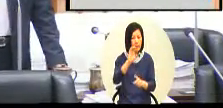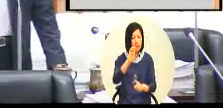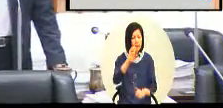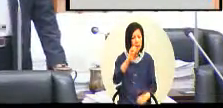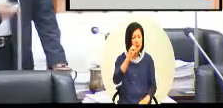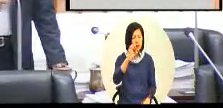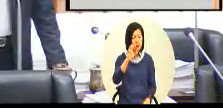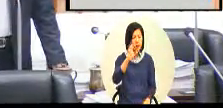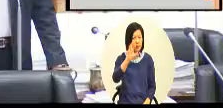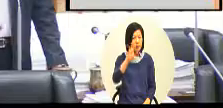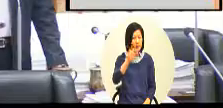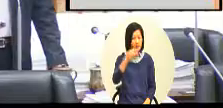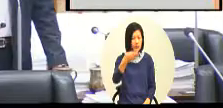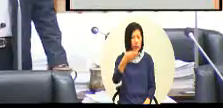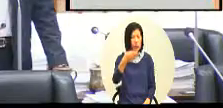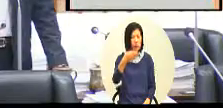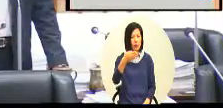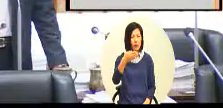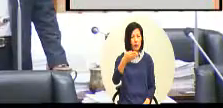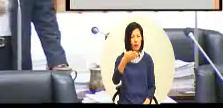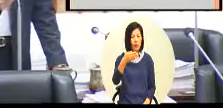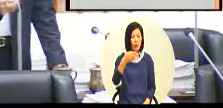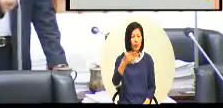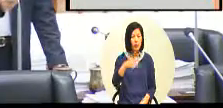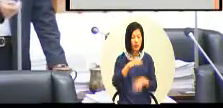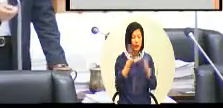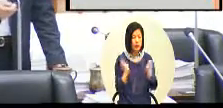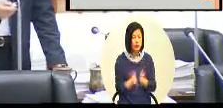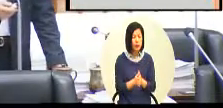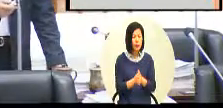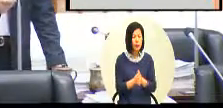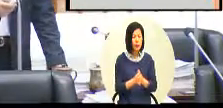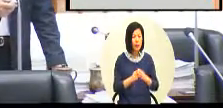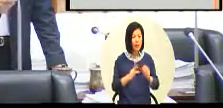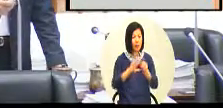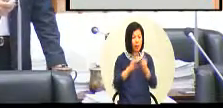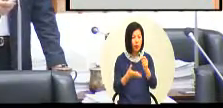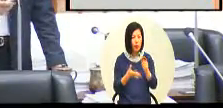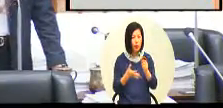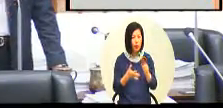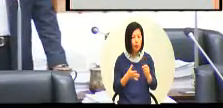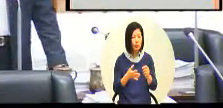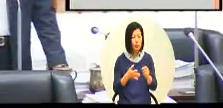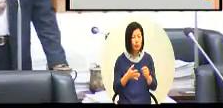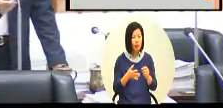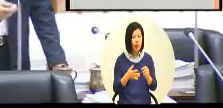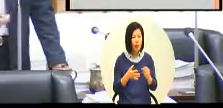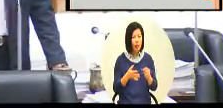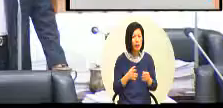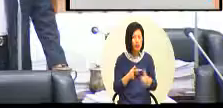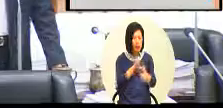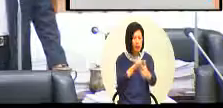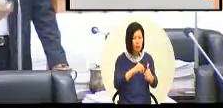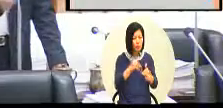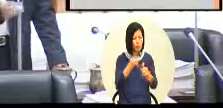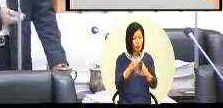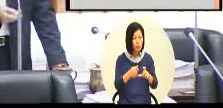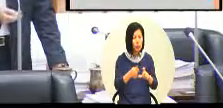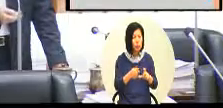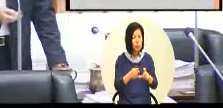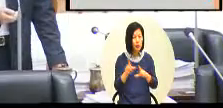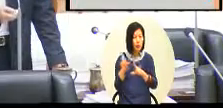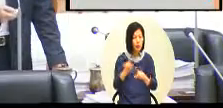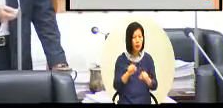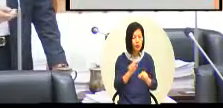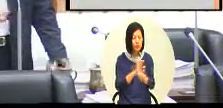各我们所有的一个国中的一个学区里面都要有一处我们的一